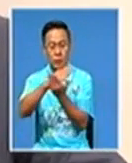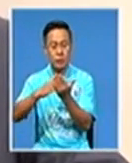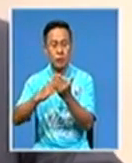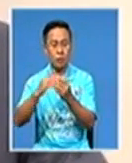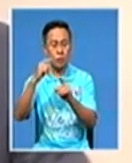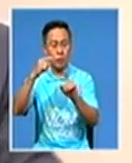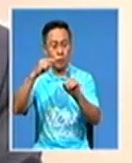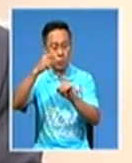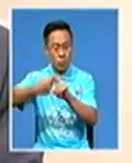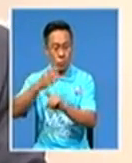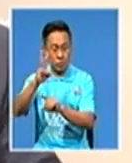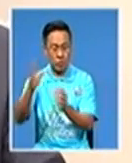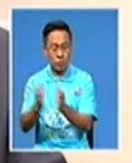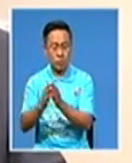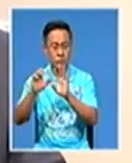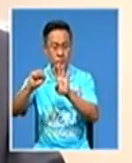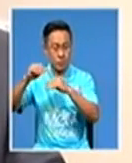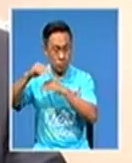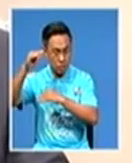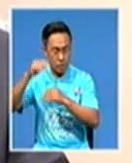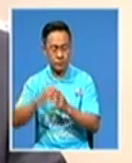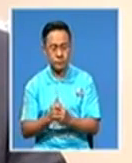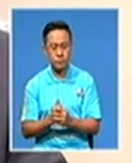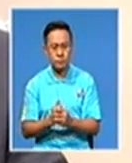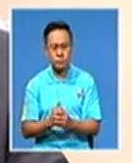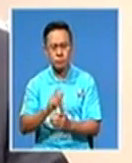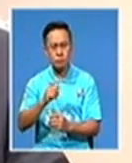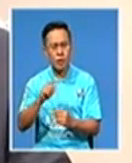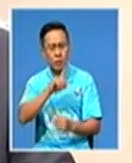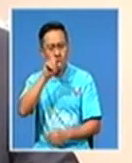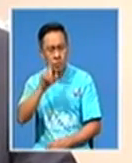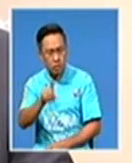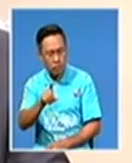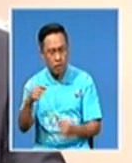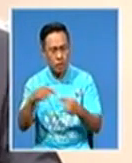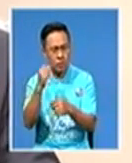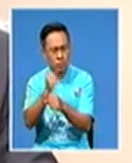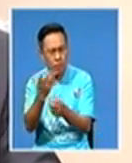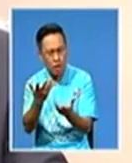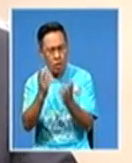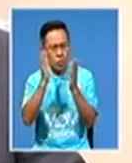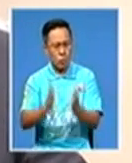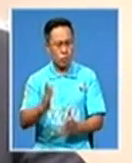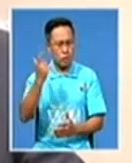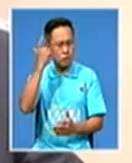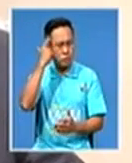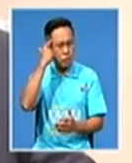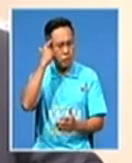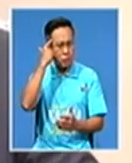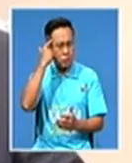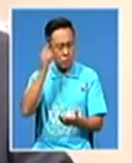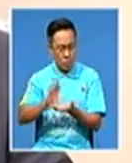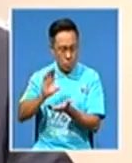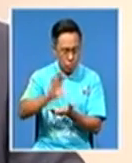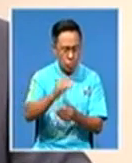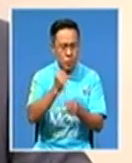นะครับนี่ถ้าถามว่าเอ๊ะแล้วทำไมนะฮะทำไมคนถึงมาล